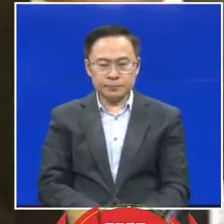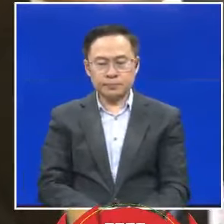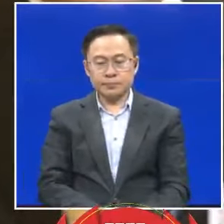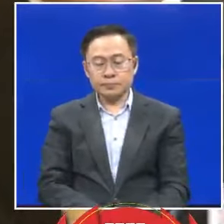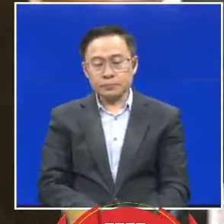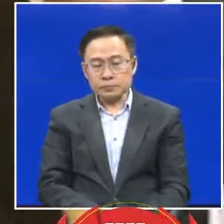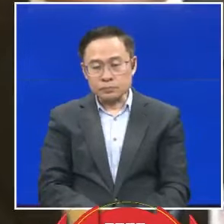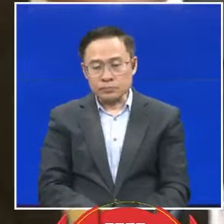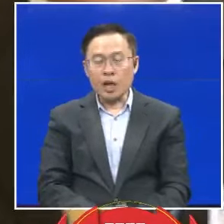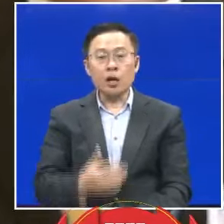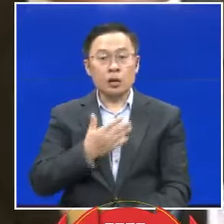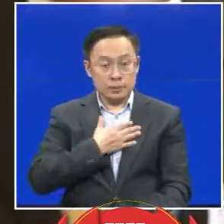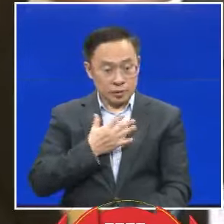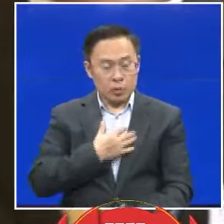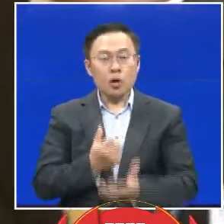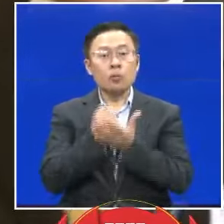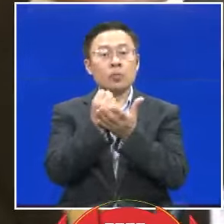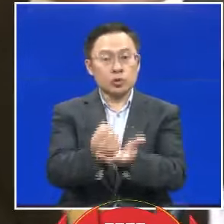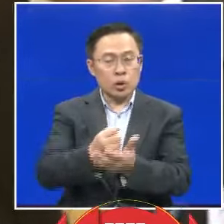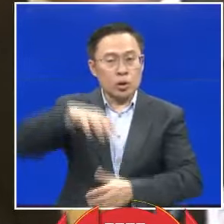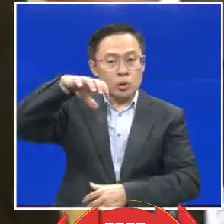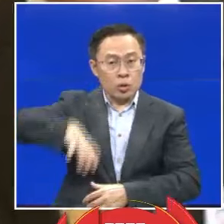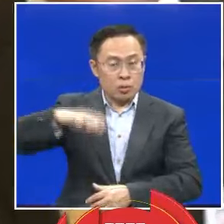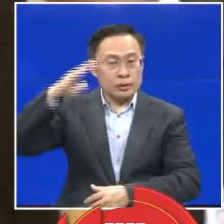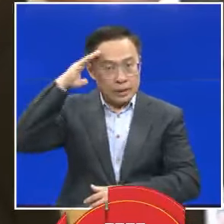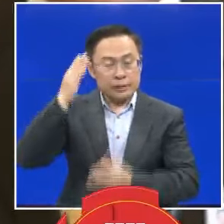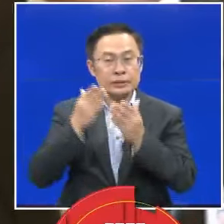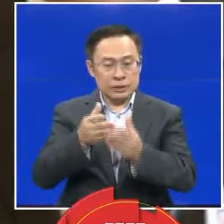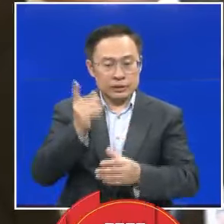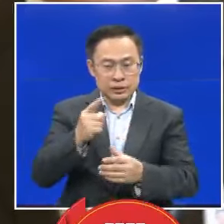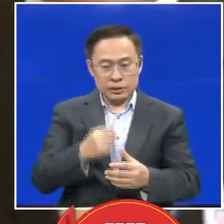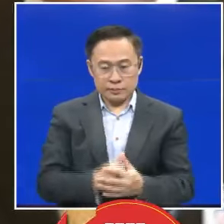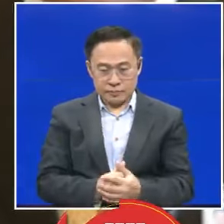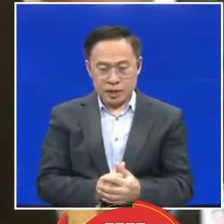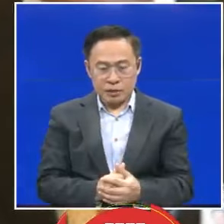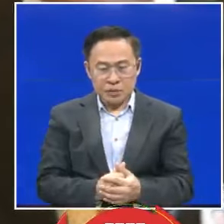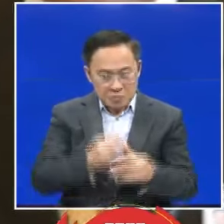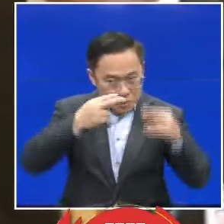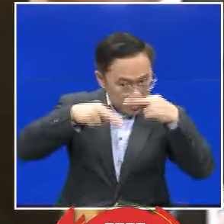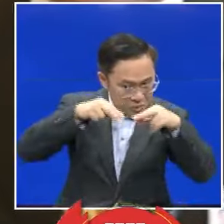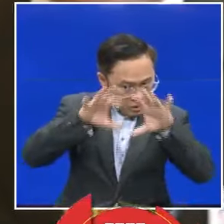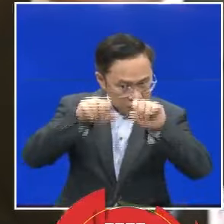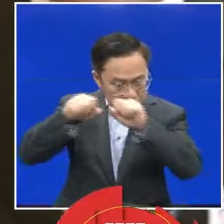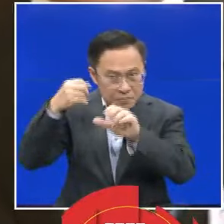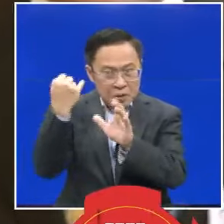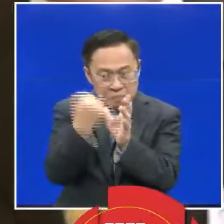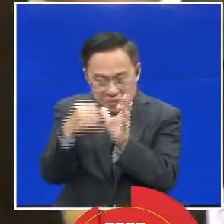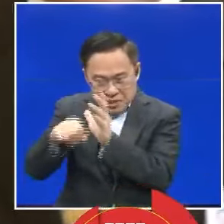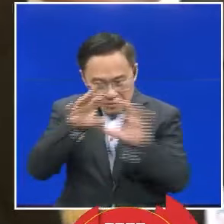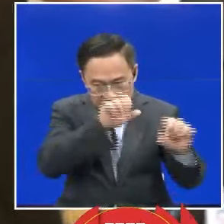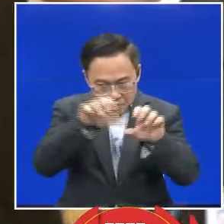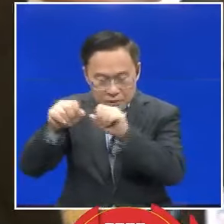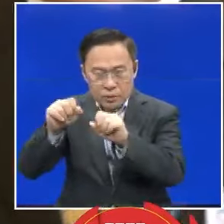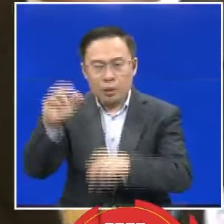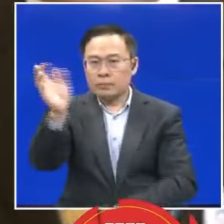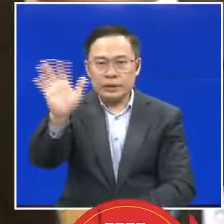เรียกว่าเป็นการมาช่วยกองทัพนะครับมากกว่าที่จะมาบางคนก็บอกว่าเราจะมาจ้องจับผิดหรือเปล่ามันคงไม่ใช่เรื่องนั้นนะครับแต่ว่าแน่น